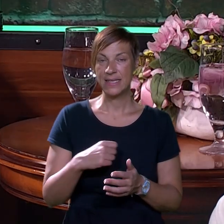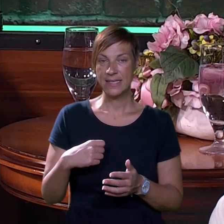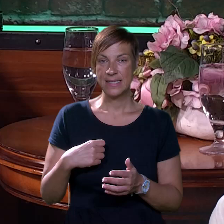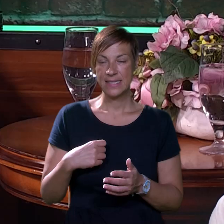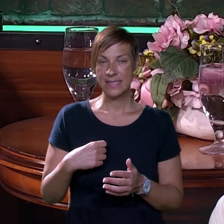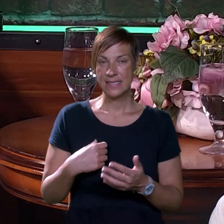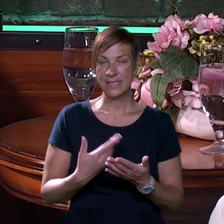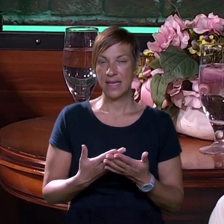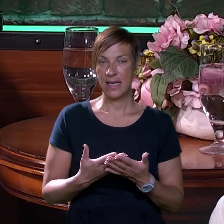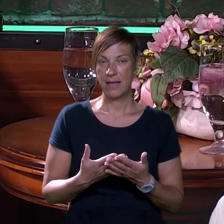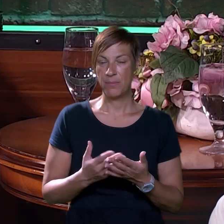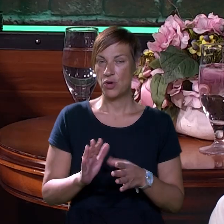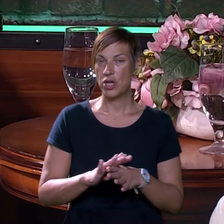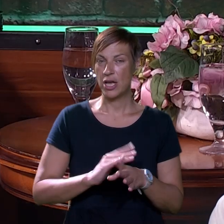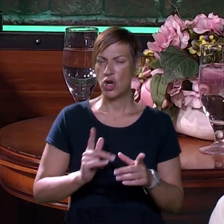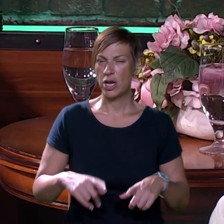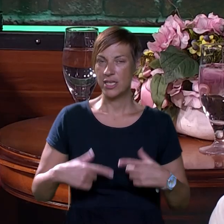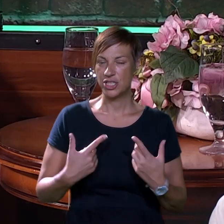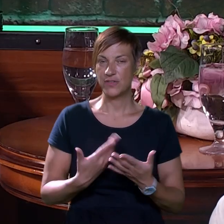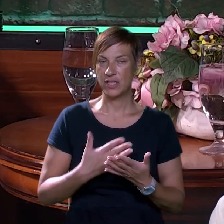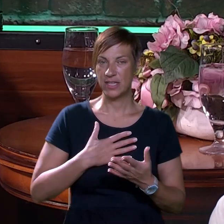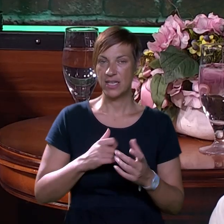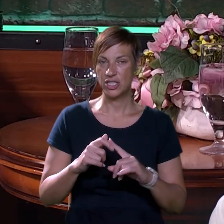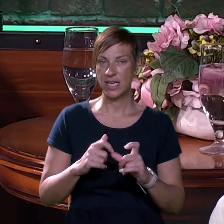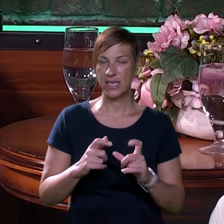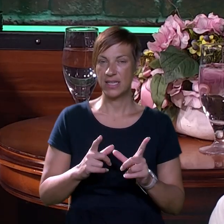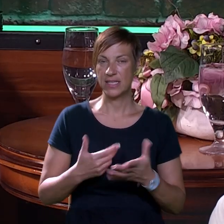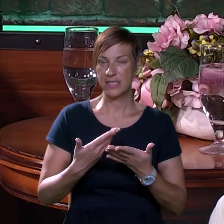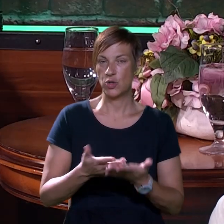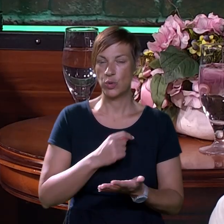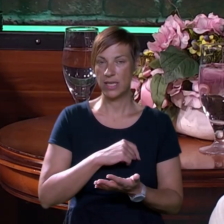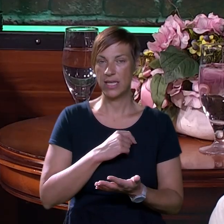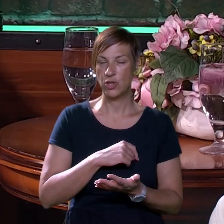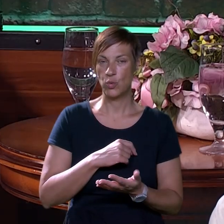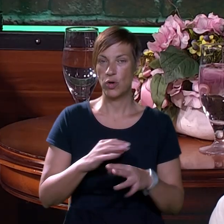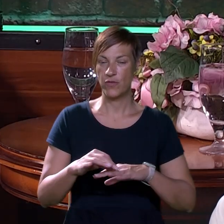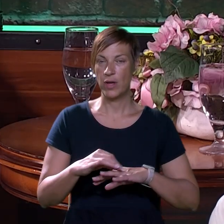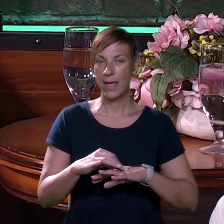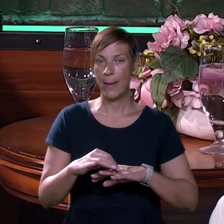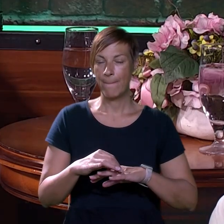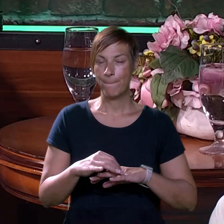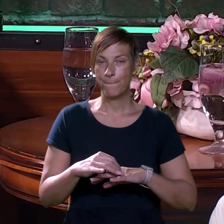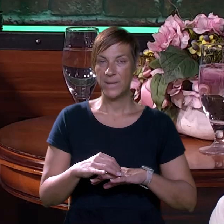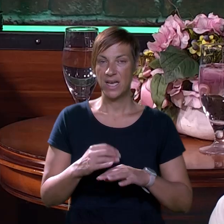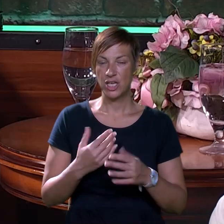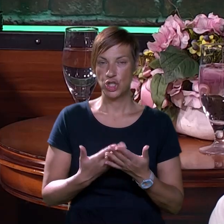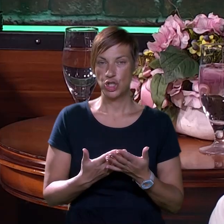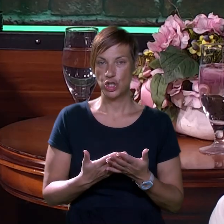ne znam, ona gola egzistencija. Naš Caritas nudi i duhovnu, i bračnu,